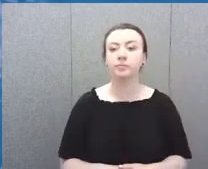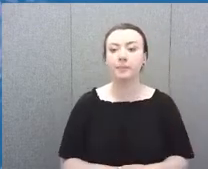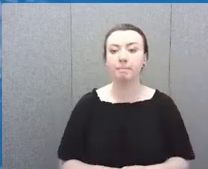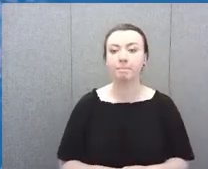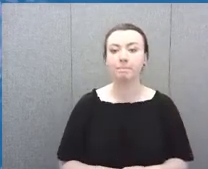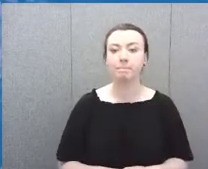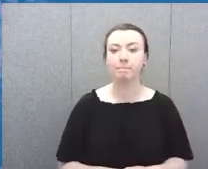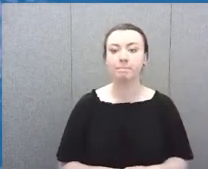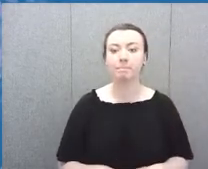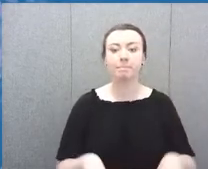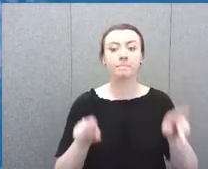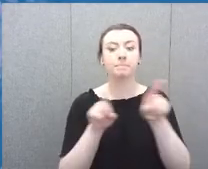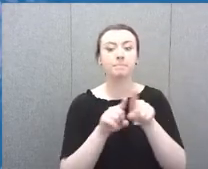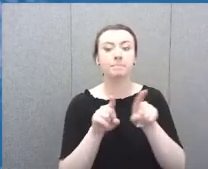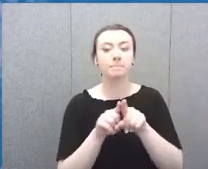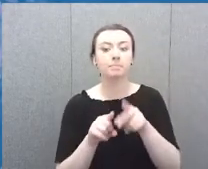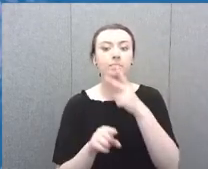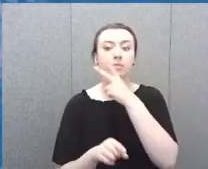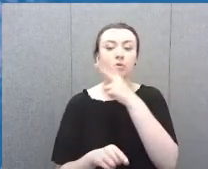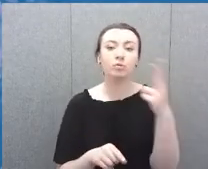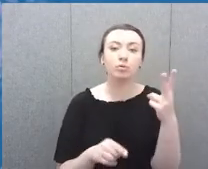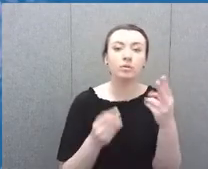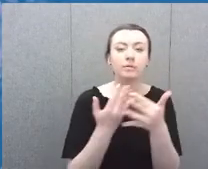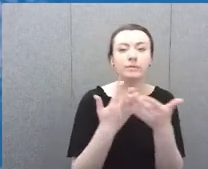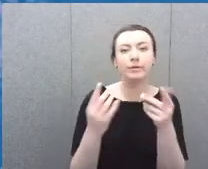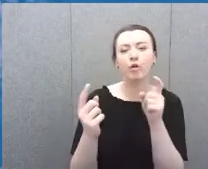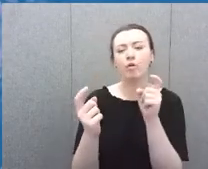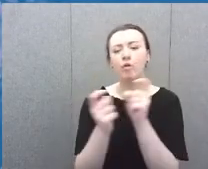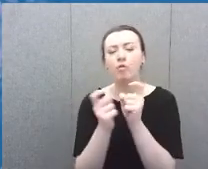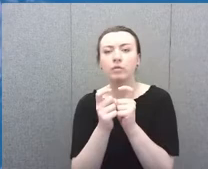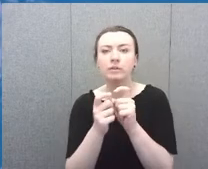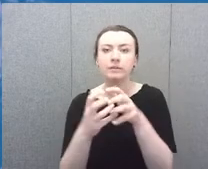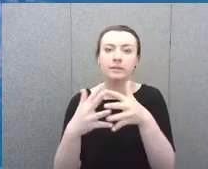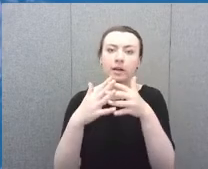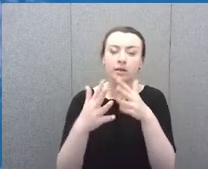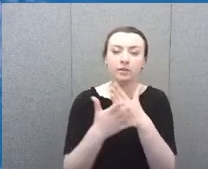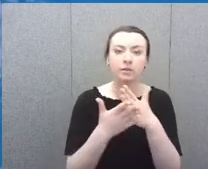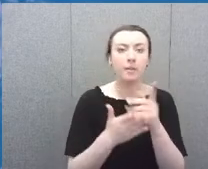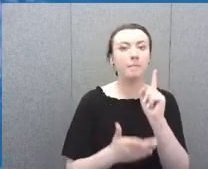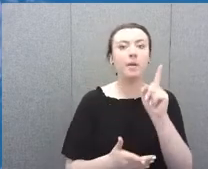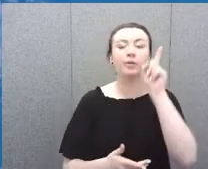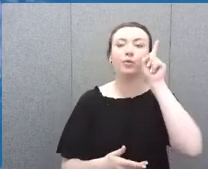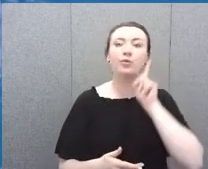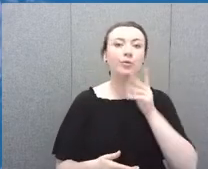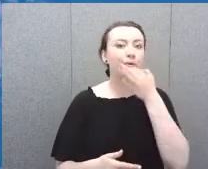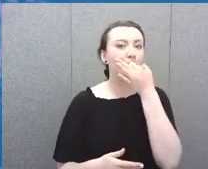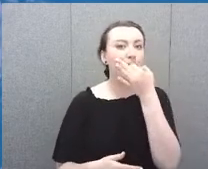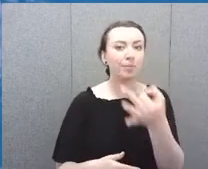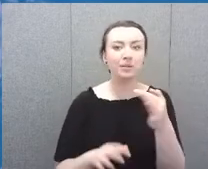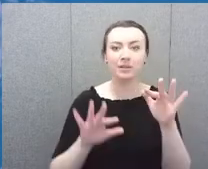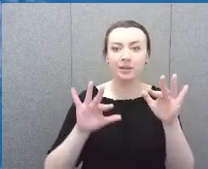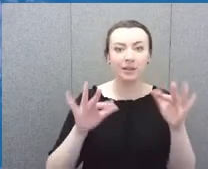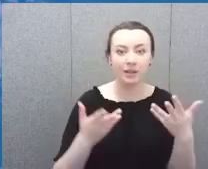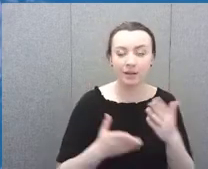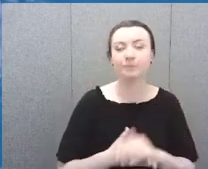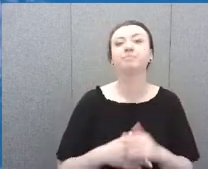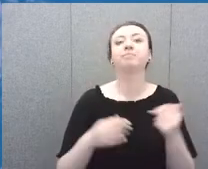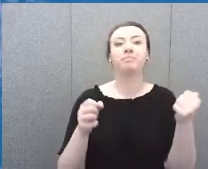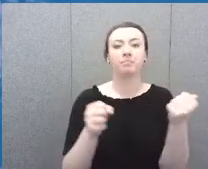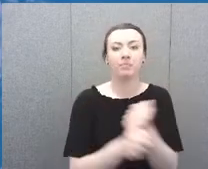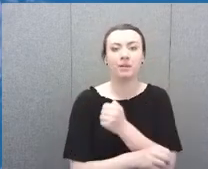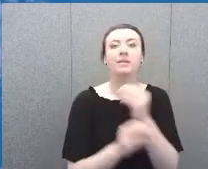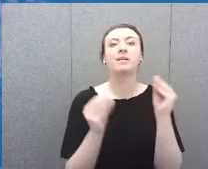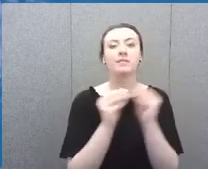в зонах военизированных конфликтов. Я хотела также подчеркнуть, что очень важно пользоваться более